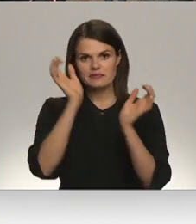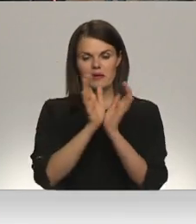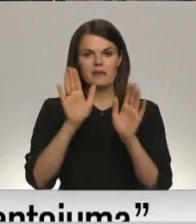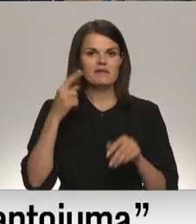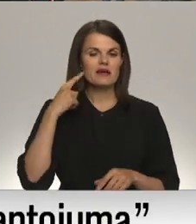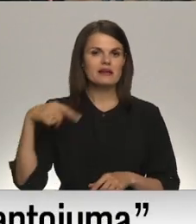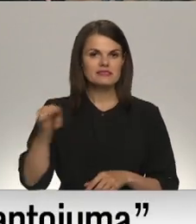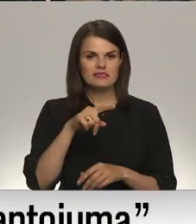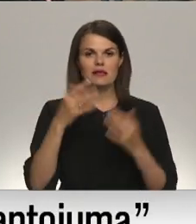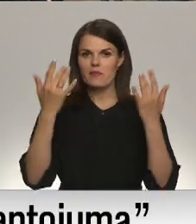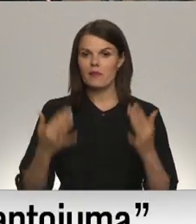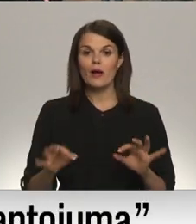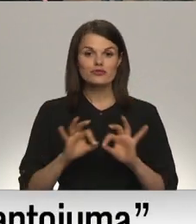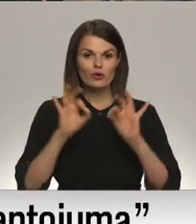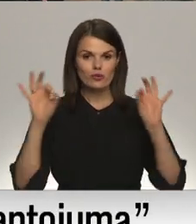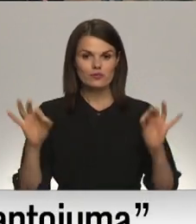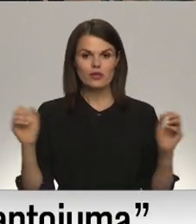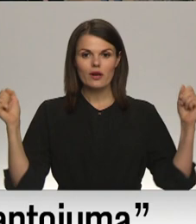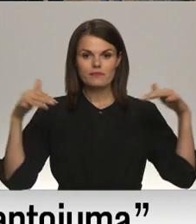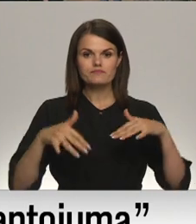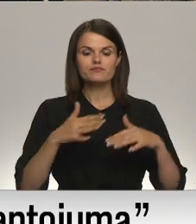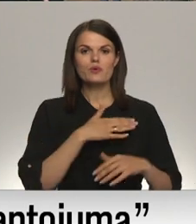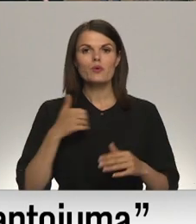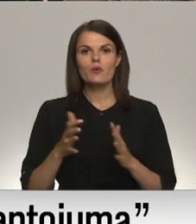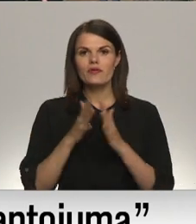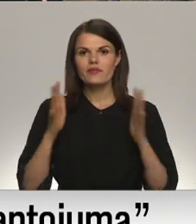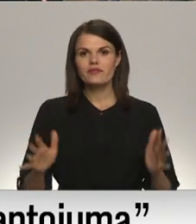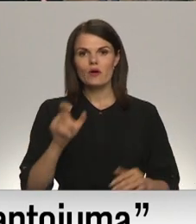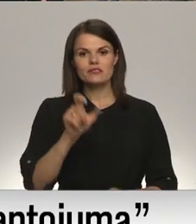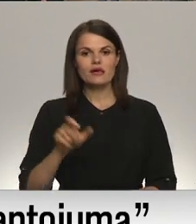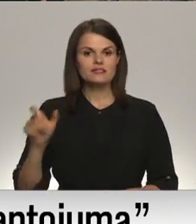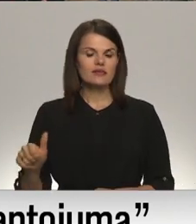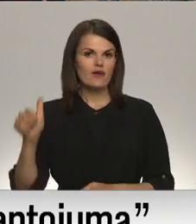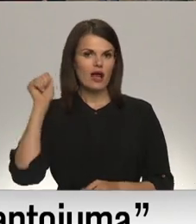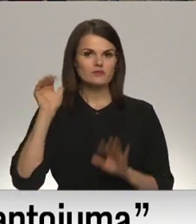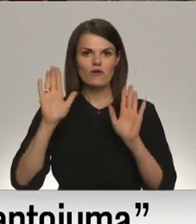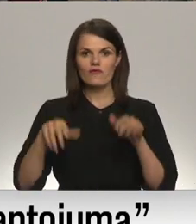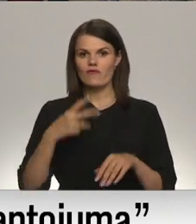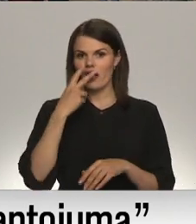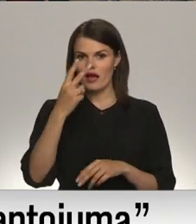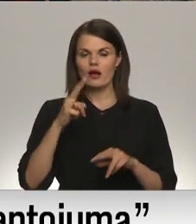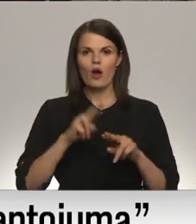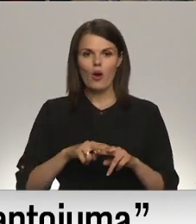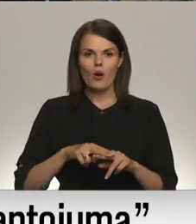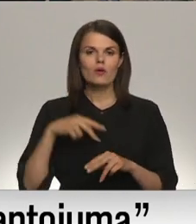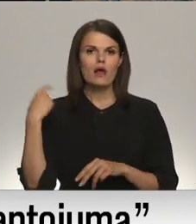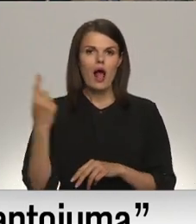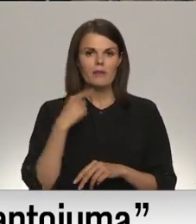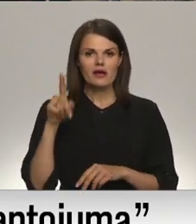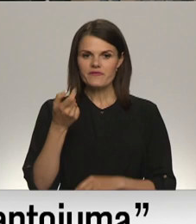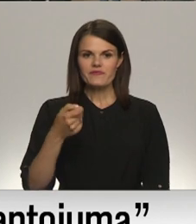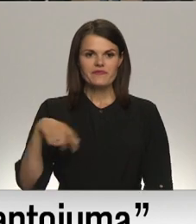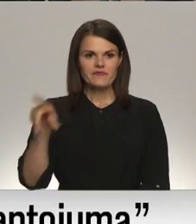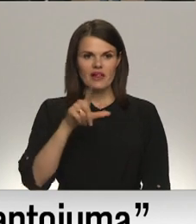pasākums ir sācies un ir sanākuši ļoti daudz cilvēku. Es manais muguras viņus varat redzēt, un viņi te faktiski apkārt ir vēl